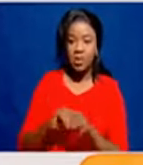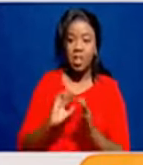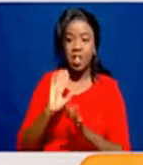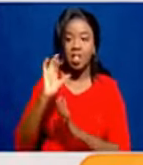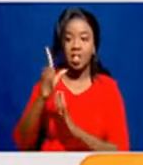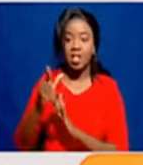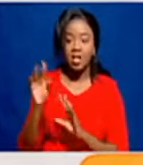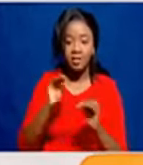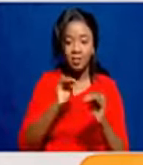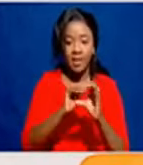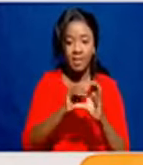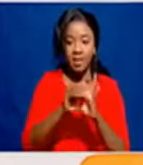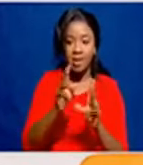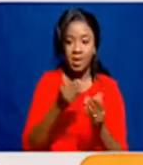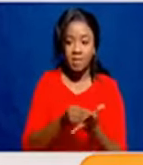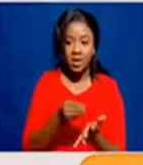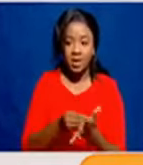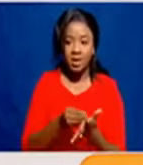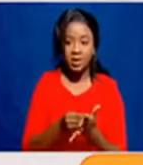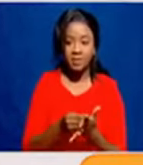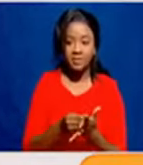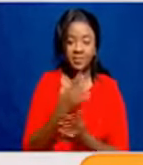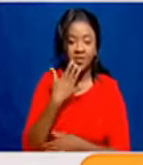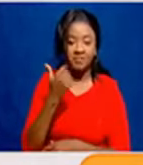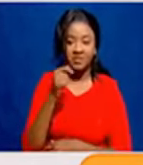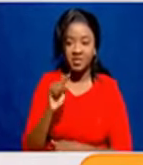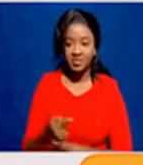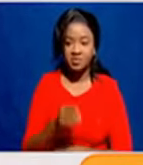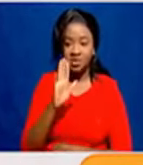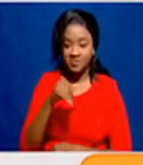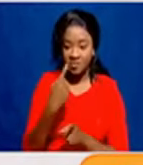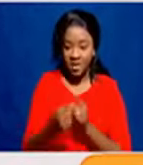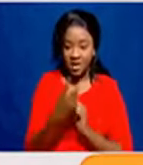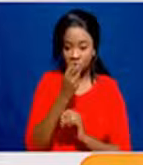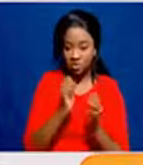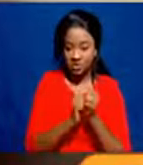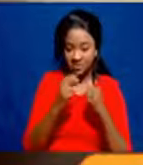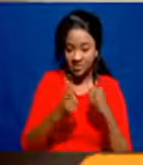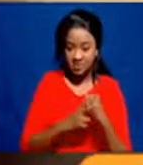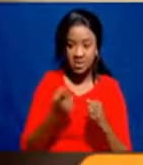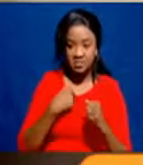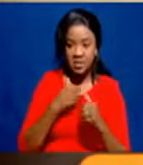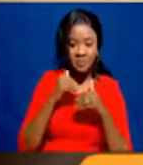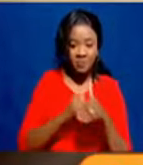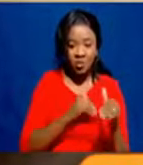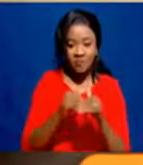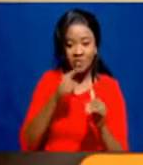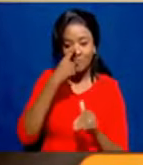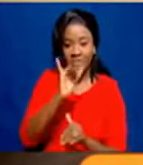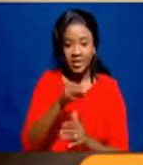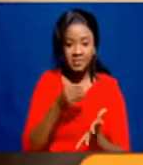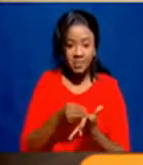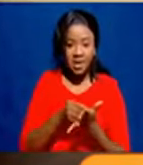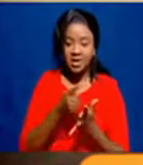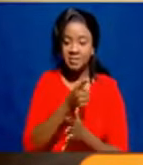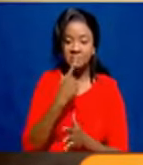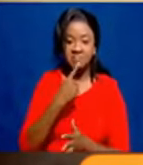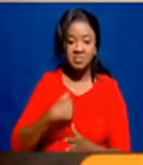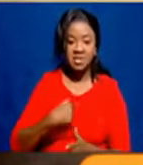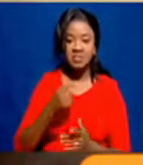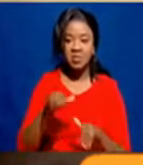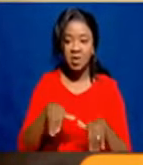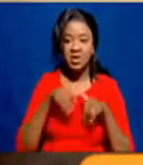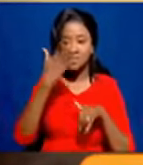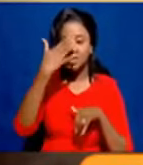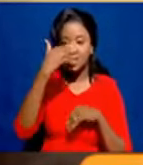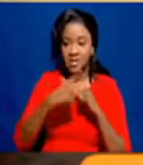alikuwa amewekeza takriban shilingi nusu milioni. Toka 2017 nimekuwa nikifuatilia, nikaambiwa ningoje 60 working